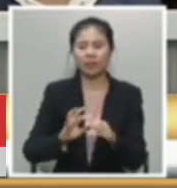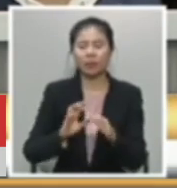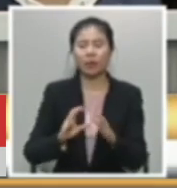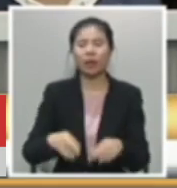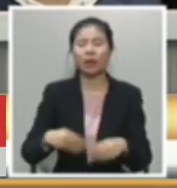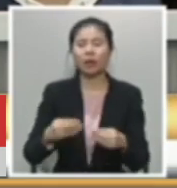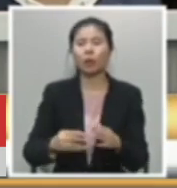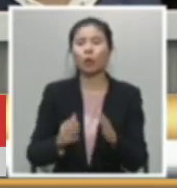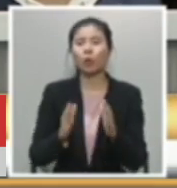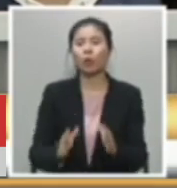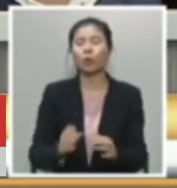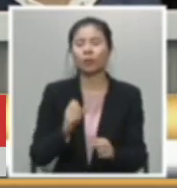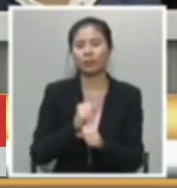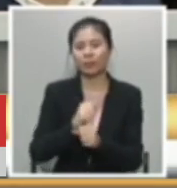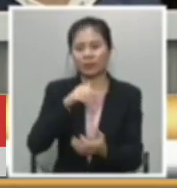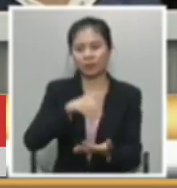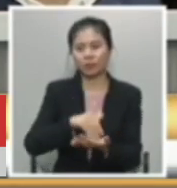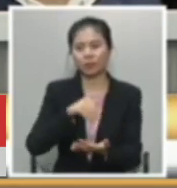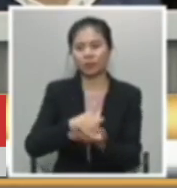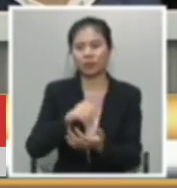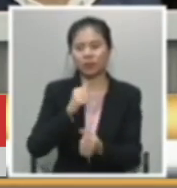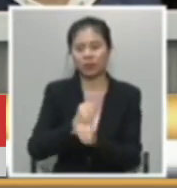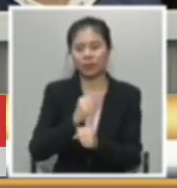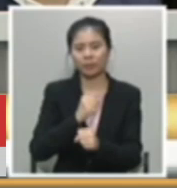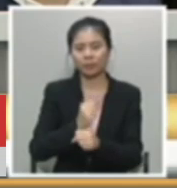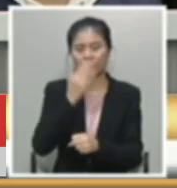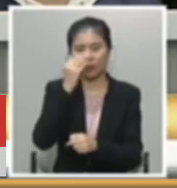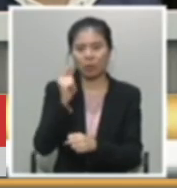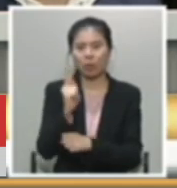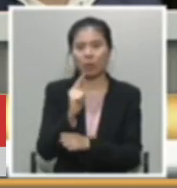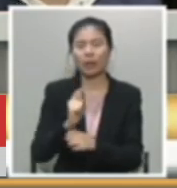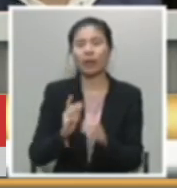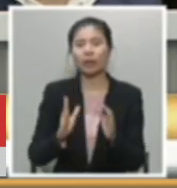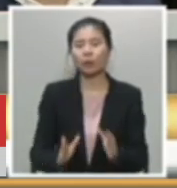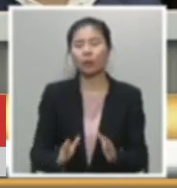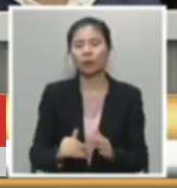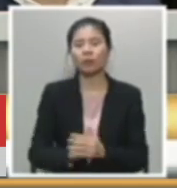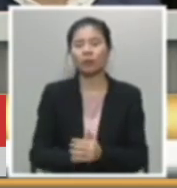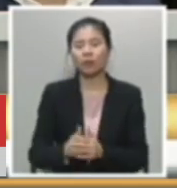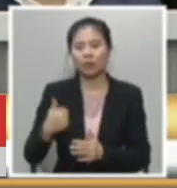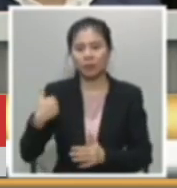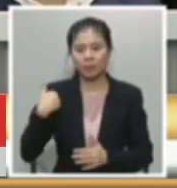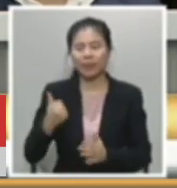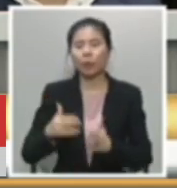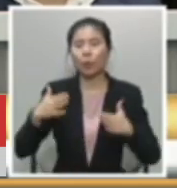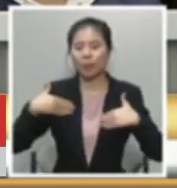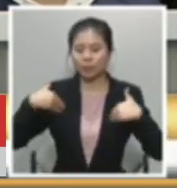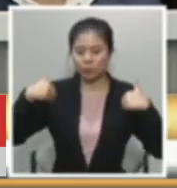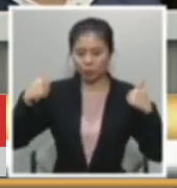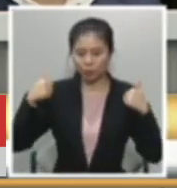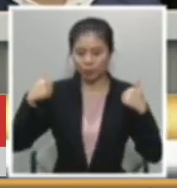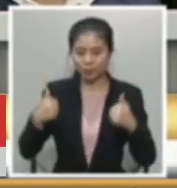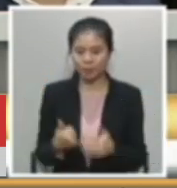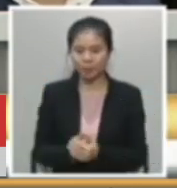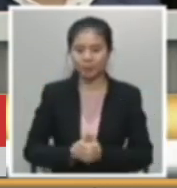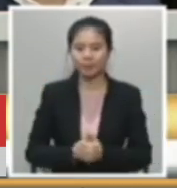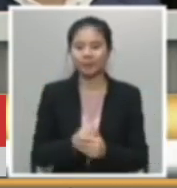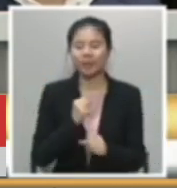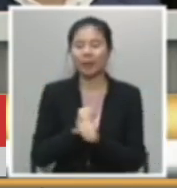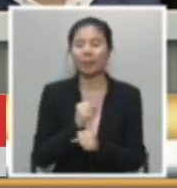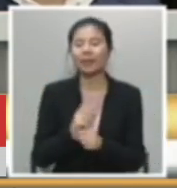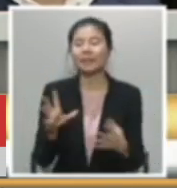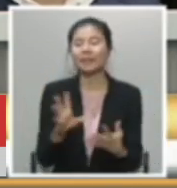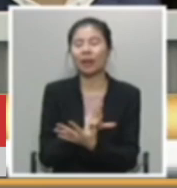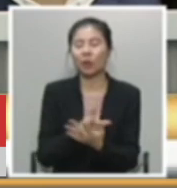ป็นศูนย์กลางเพราะคนมีความสุขจะทำให้สัง